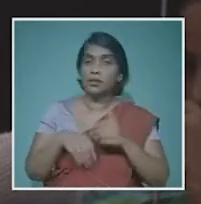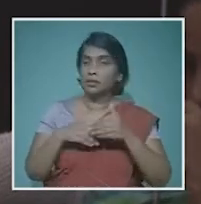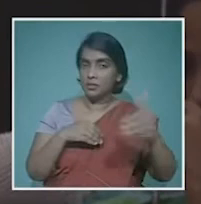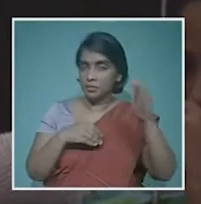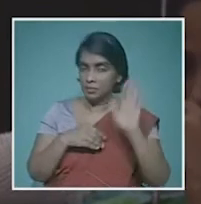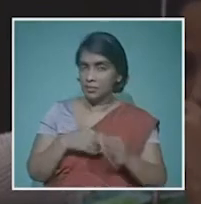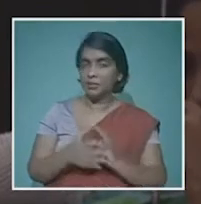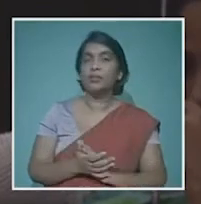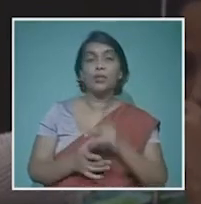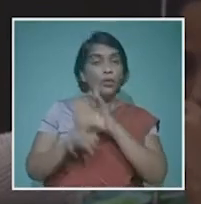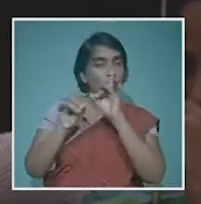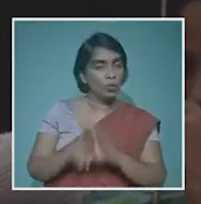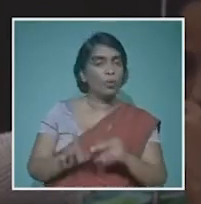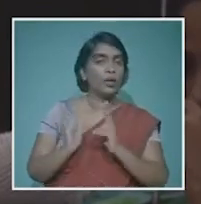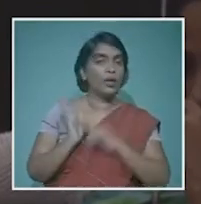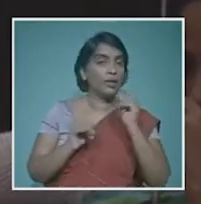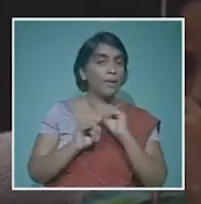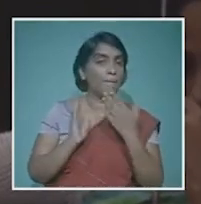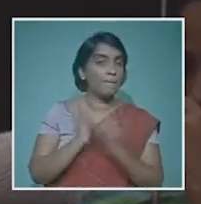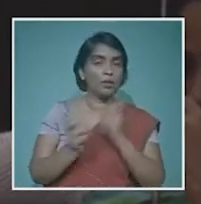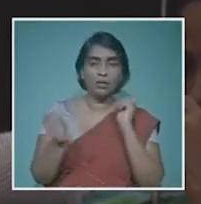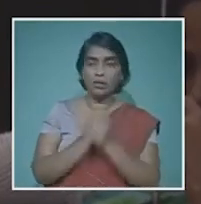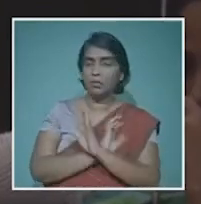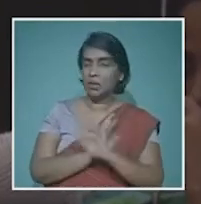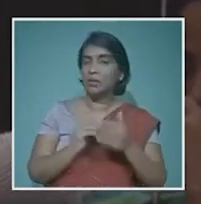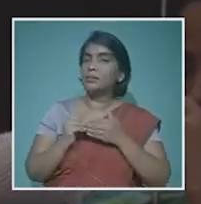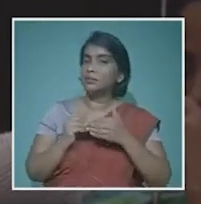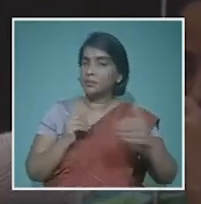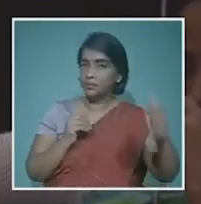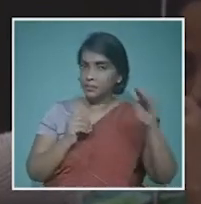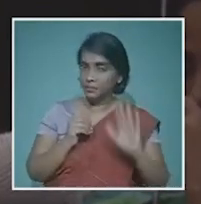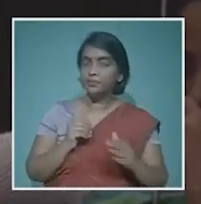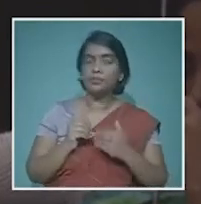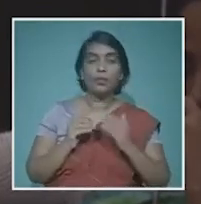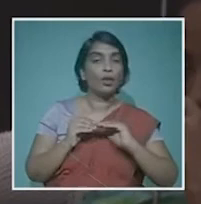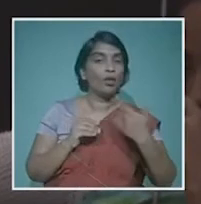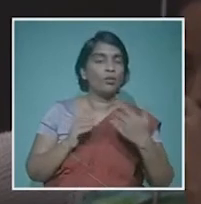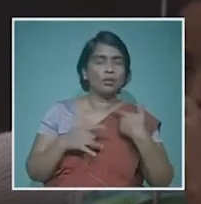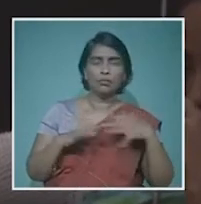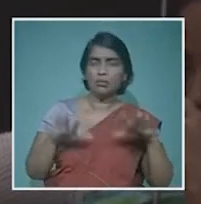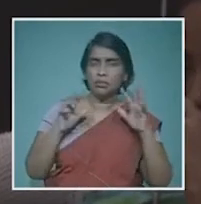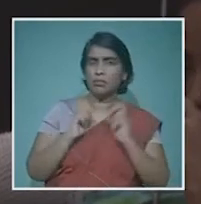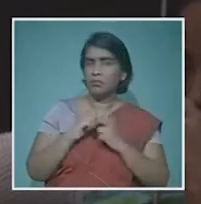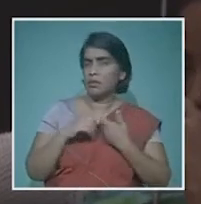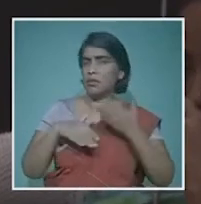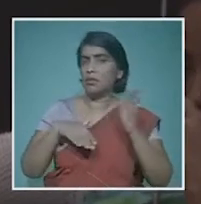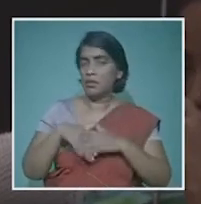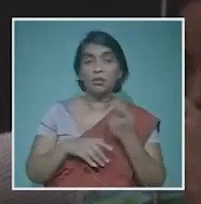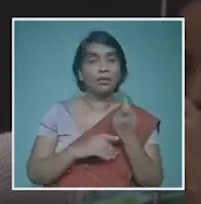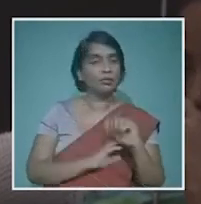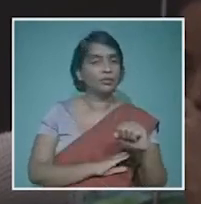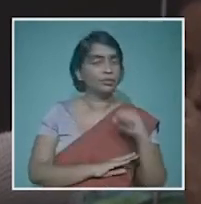තුලදී මෙලෙස ජාතික ප්‍රතිපත්ති නොවෙනස්ව පවත්වා ගැනීම බාහිර කම්පන වලට උරතු දීම සඳහා ආර්ථිකයට